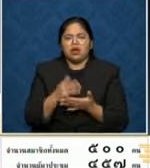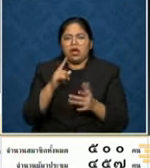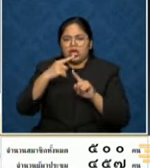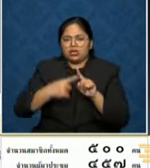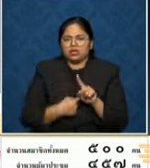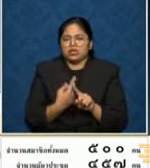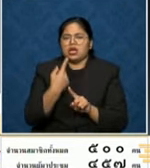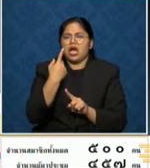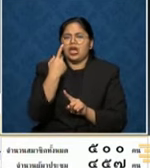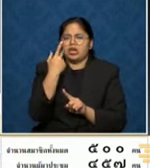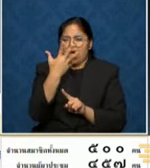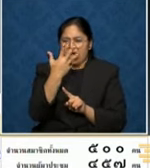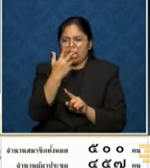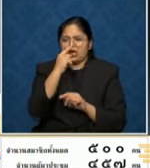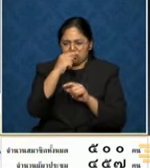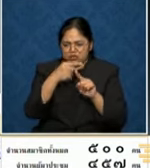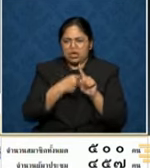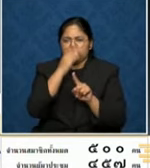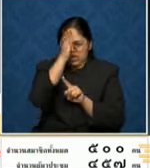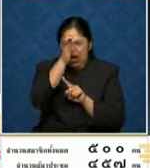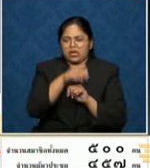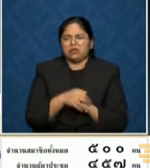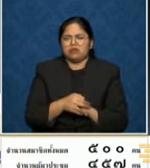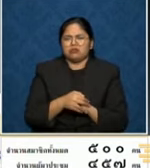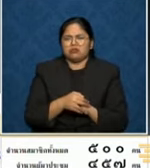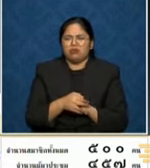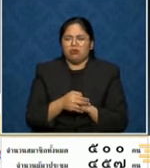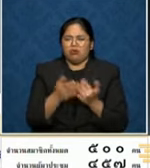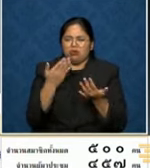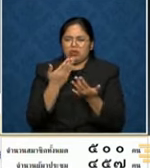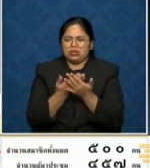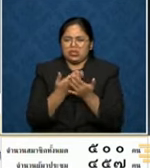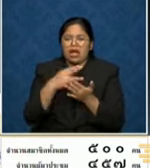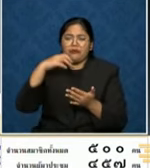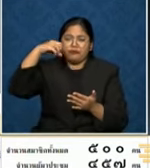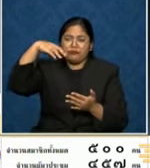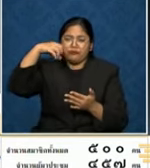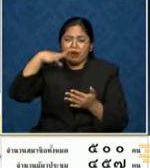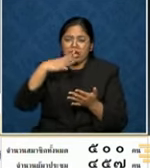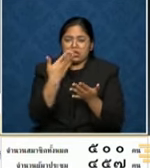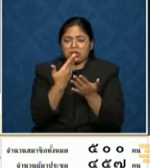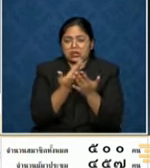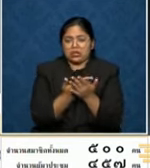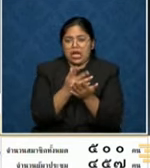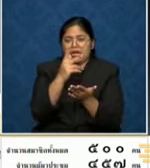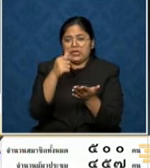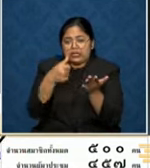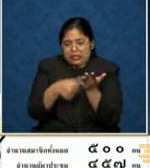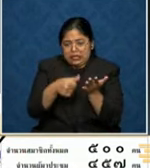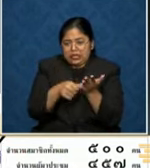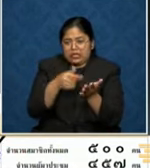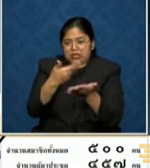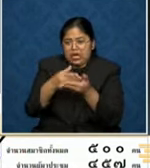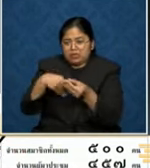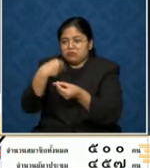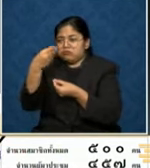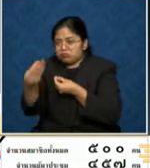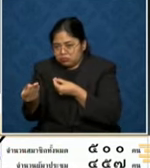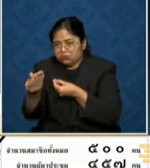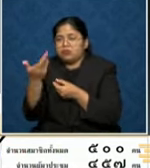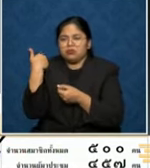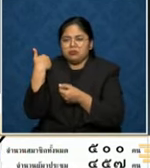คมในเดือนหน้าเนี่ยนะคะจะเป็นเดือนที่เราต้องจ่ายคืนหนี้กฟผ.จริงๆแล้วต้นทุนของค่าไฟเนี่ยมันลดล